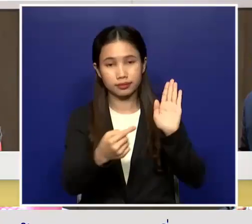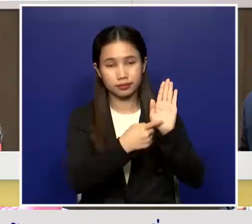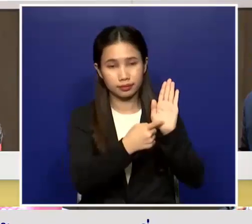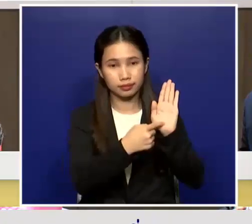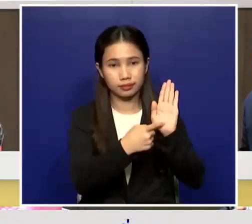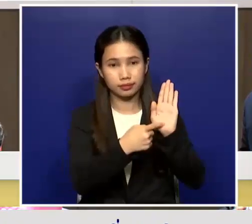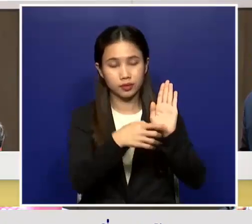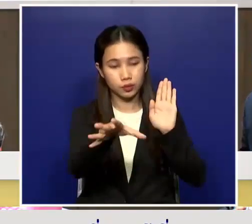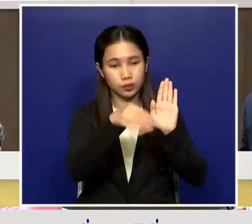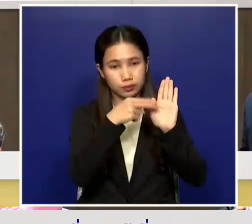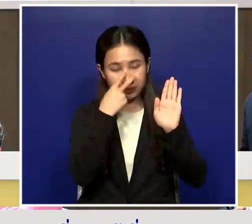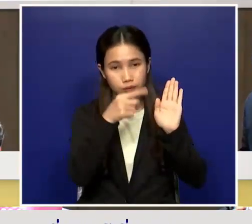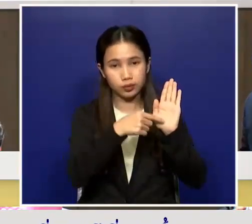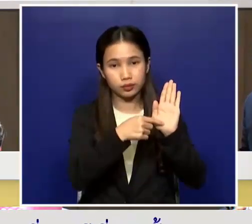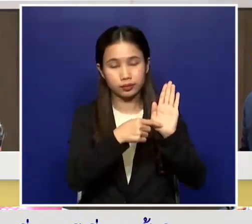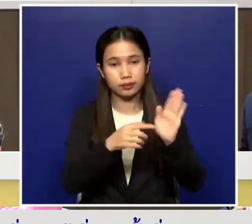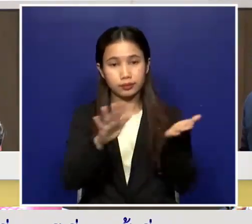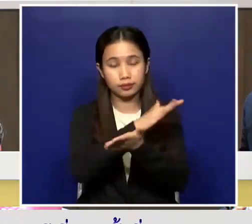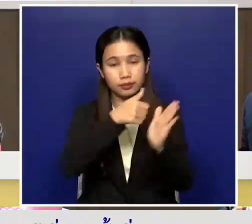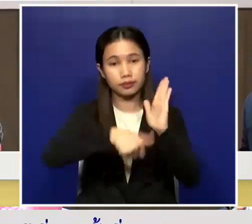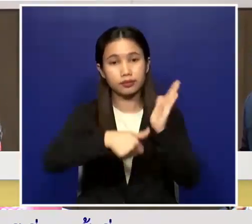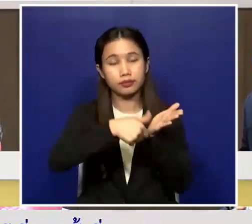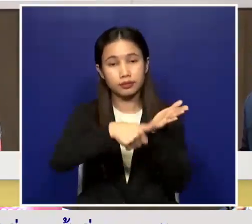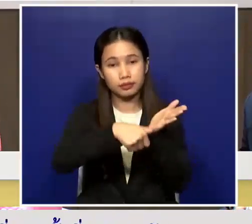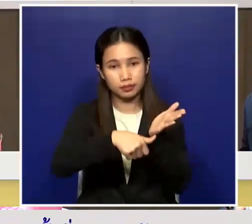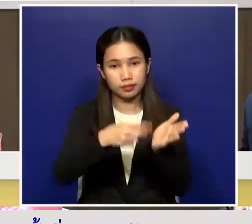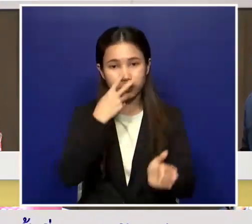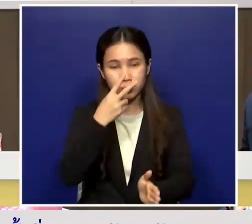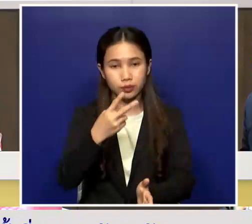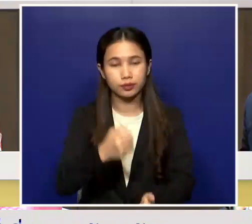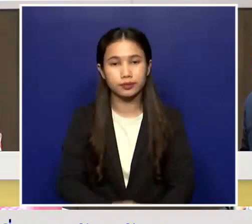ใบเสร็จนะครับทางนู้นเลยซูมเลย